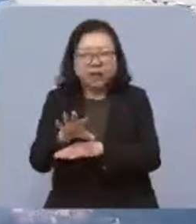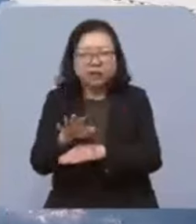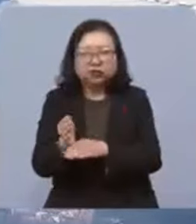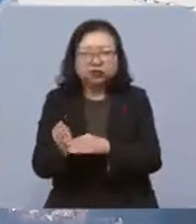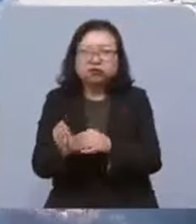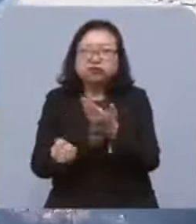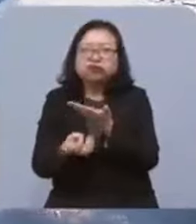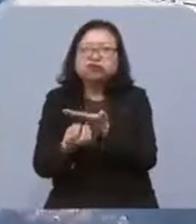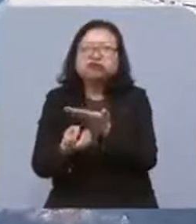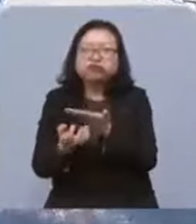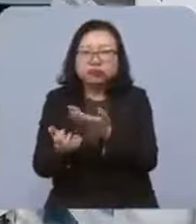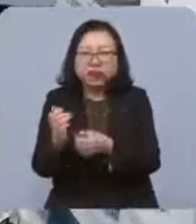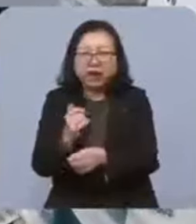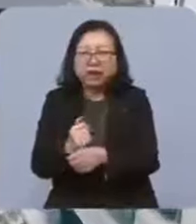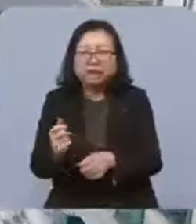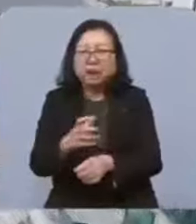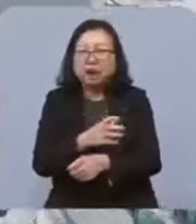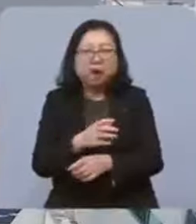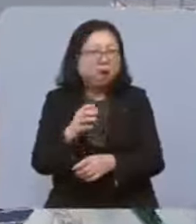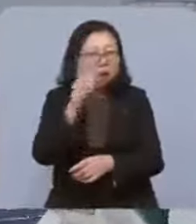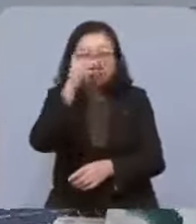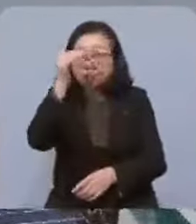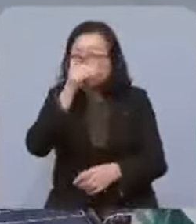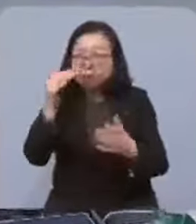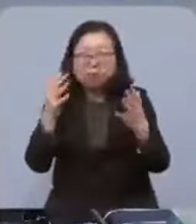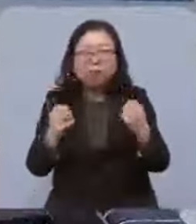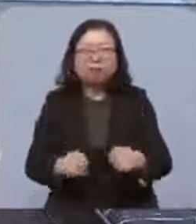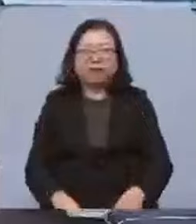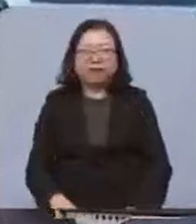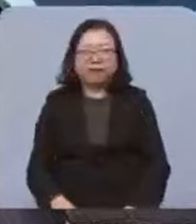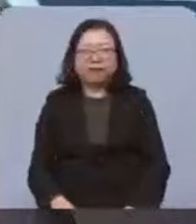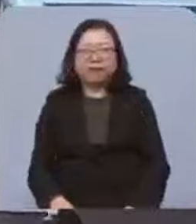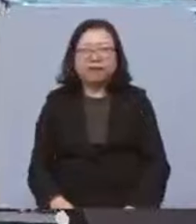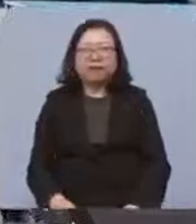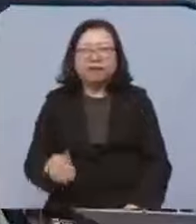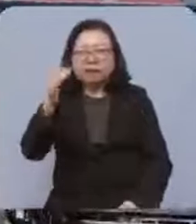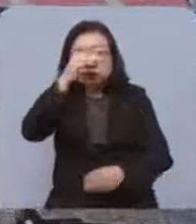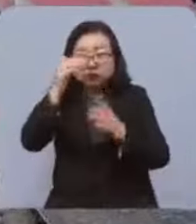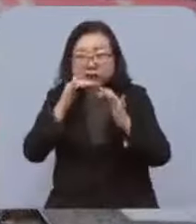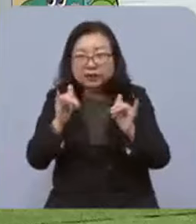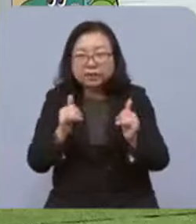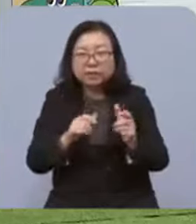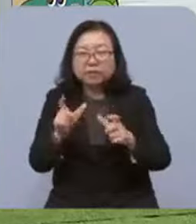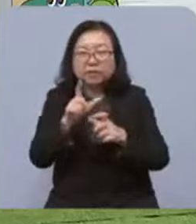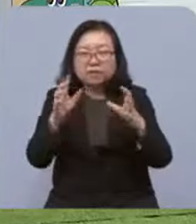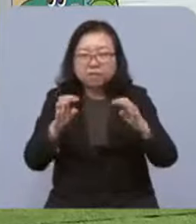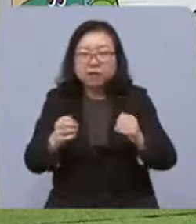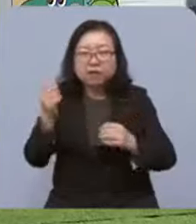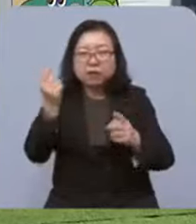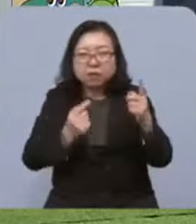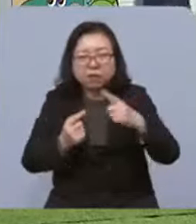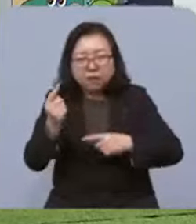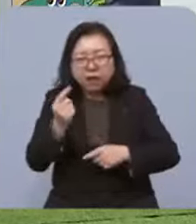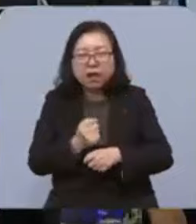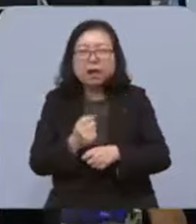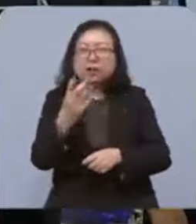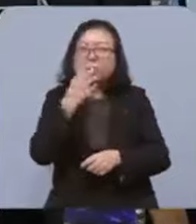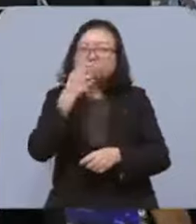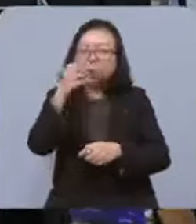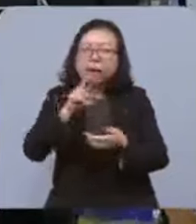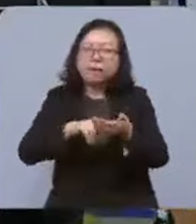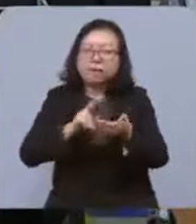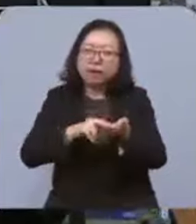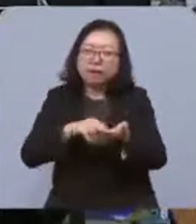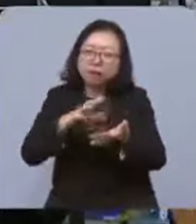맛있고요. 볼거리가 너무 많아요. 영동구는 더 많은 방문객이 축제장을 찾아 곶감 판매량 증가로 이어질 수